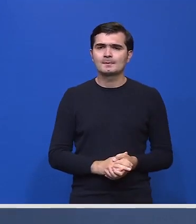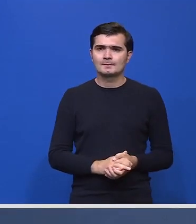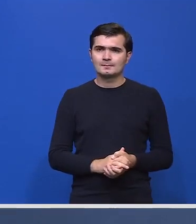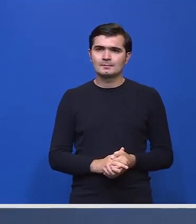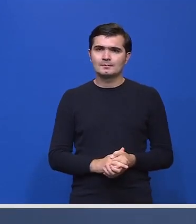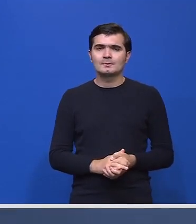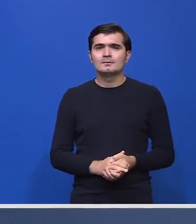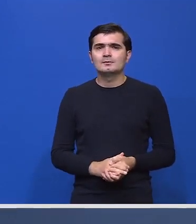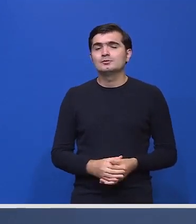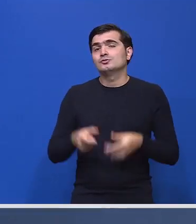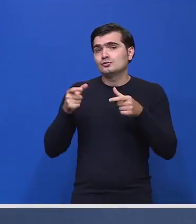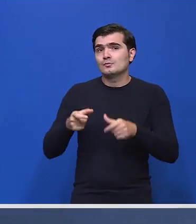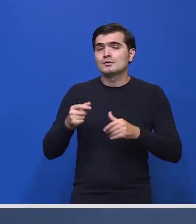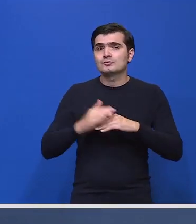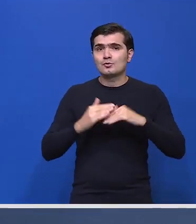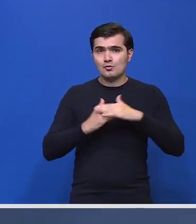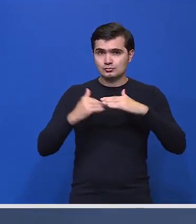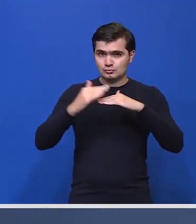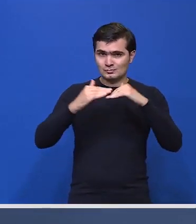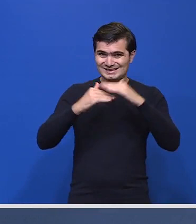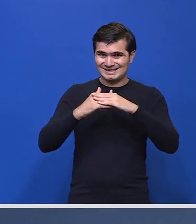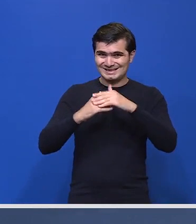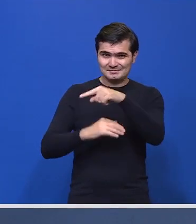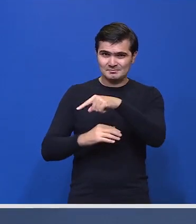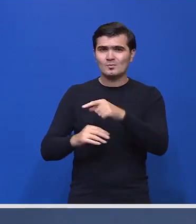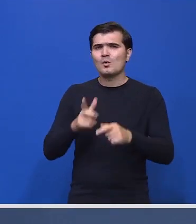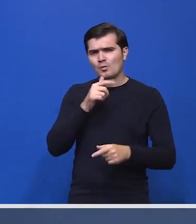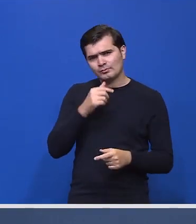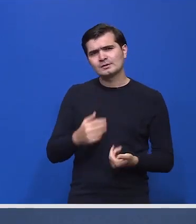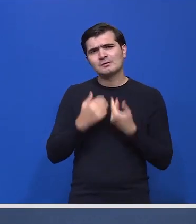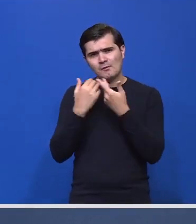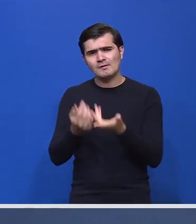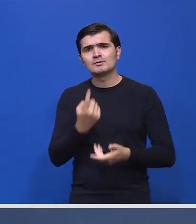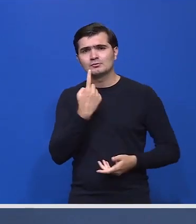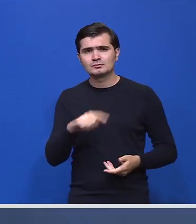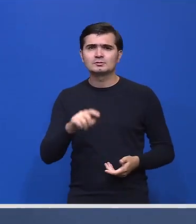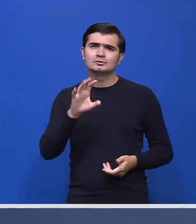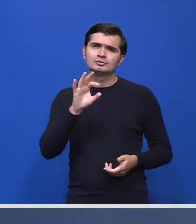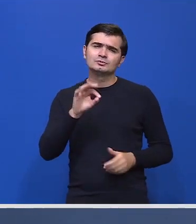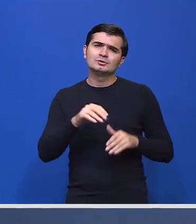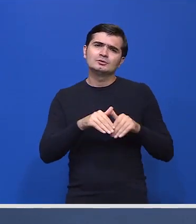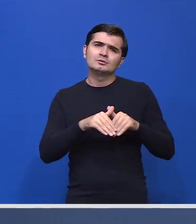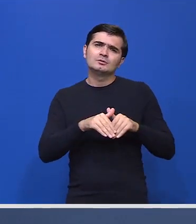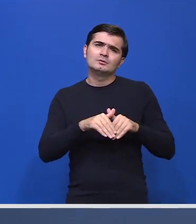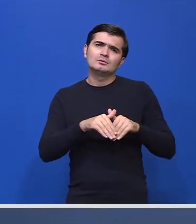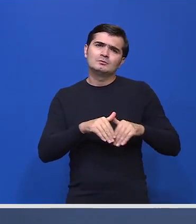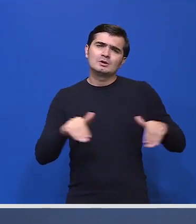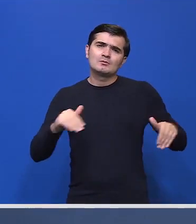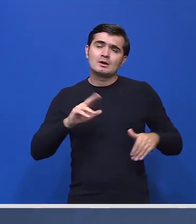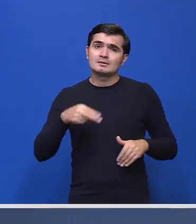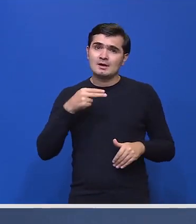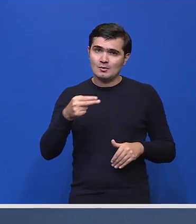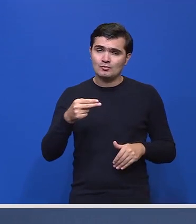domeniul construcțiilor, cel pentru care s-au alocat cele 150 de milioane de